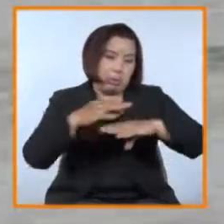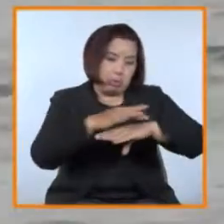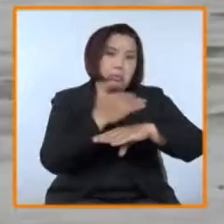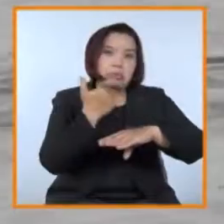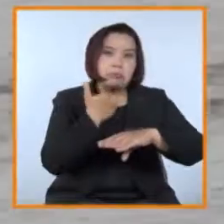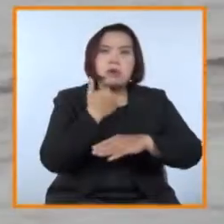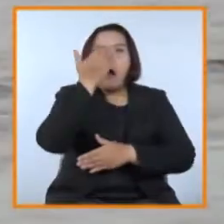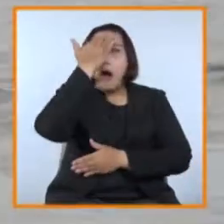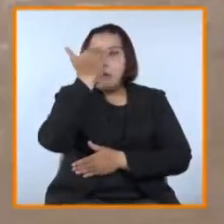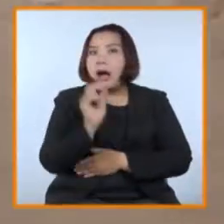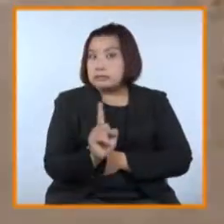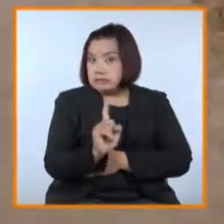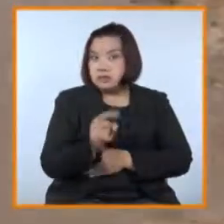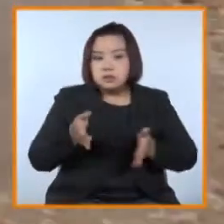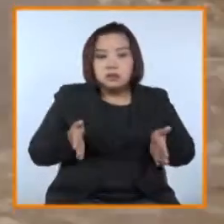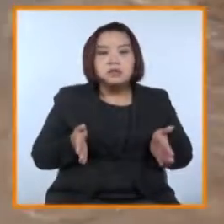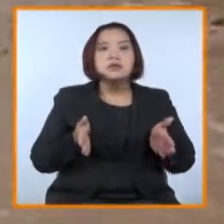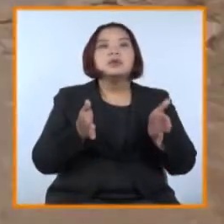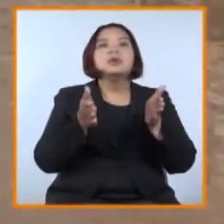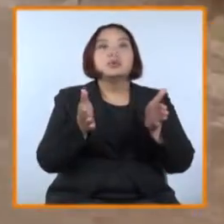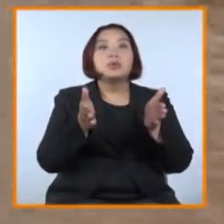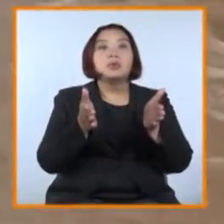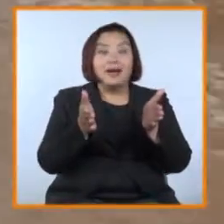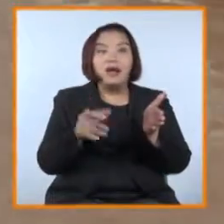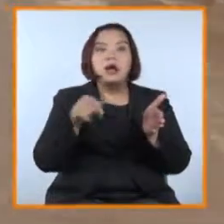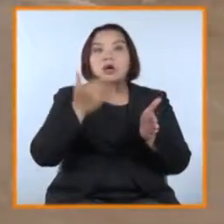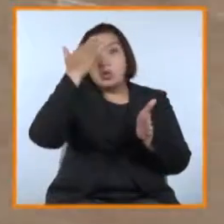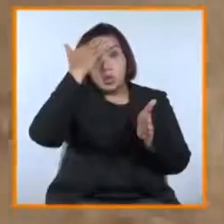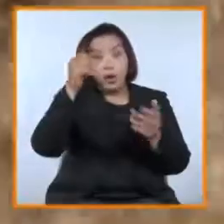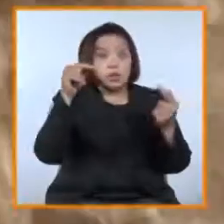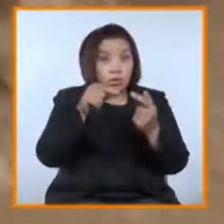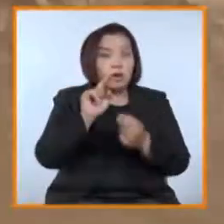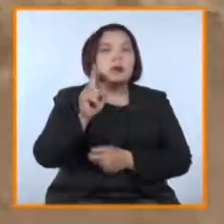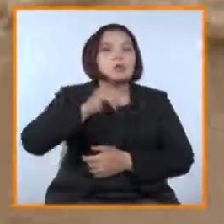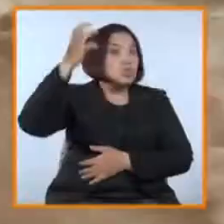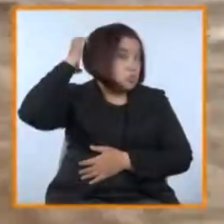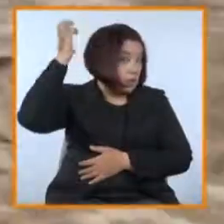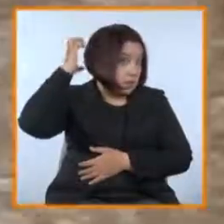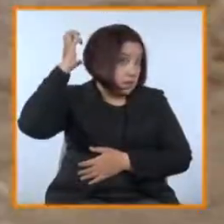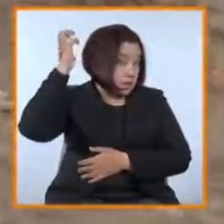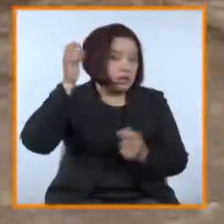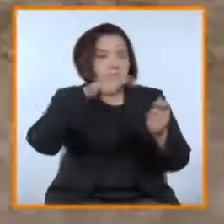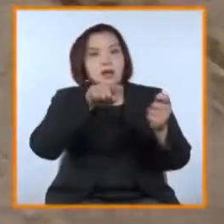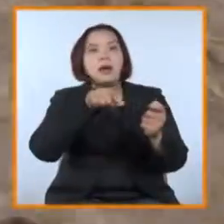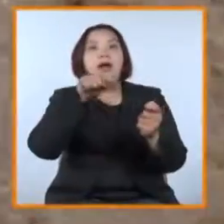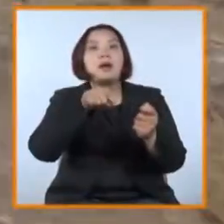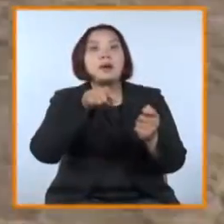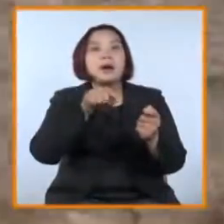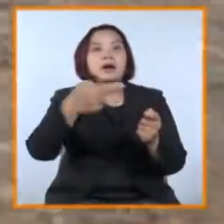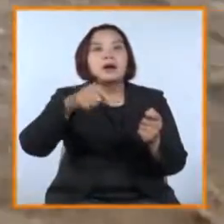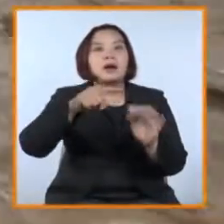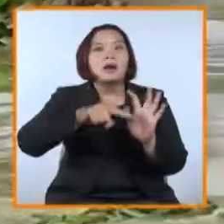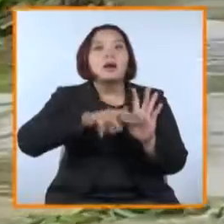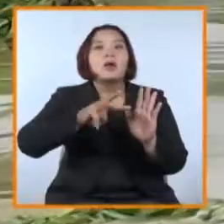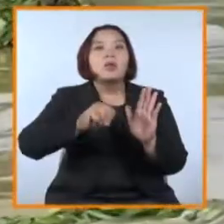ว่าแท้ที่จริงแล้วมันคือถนนนะคะเป็นถนนสายสระบุรีหล่มสักช่วงก่อนถึงอำเภอหนองไผ่จังหวัดเพชรบูรณ์